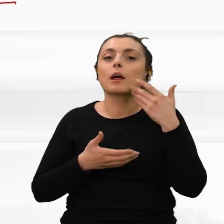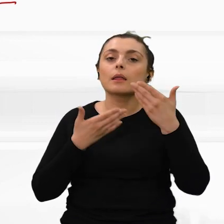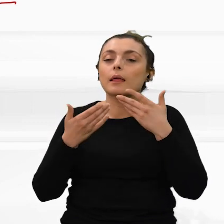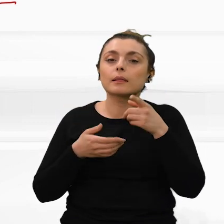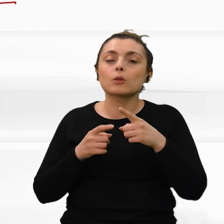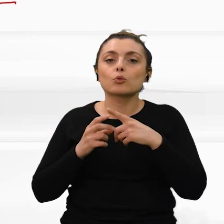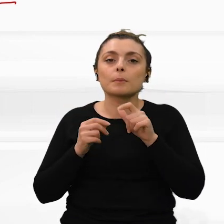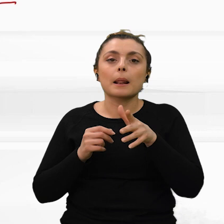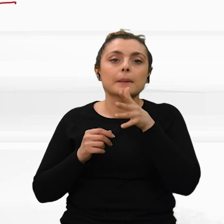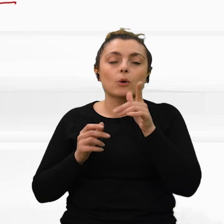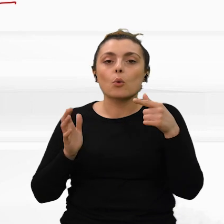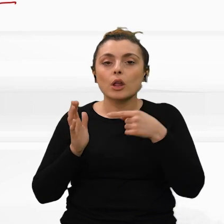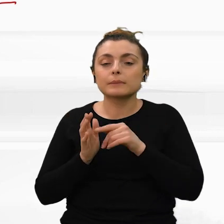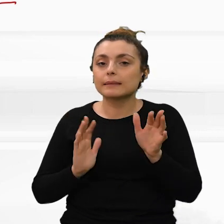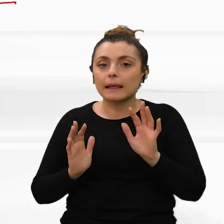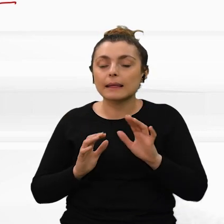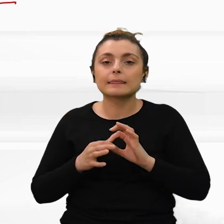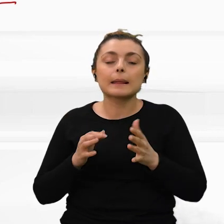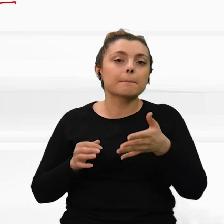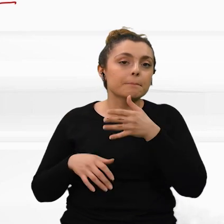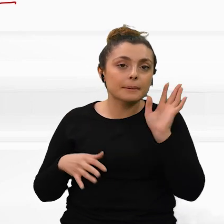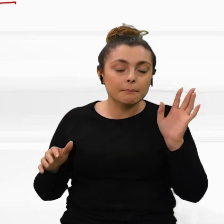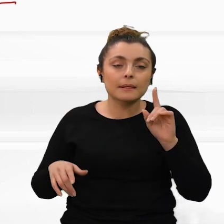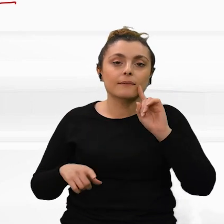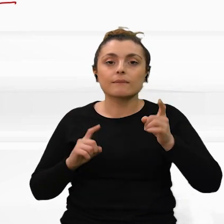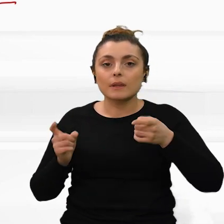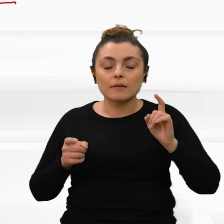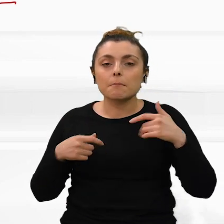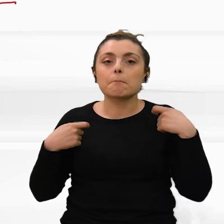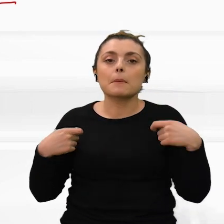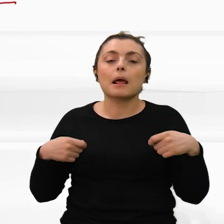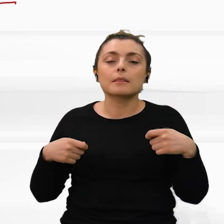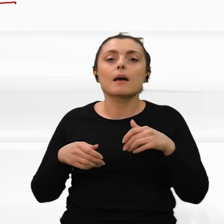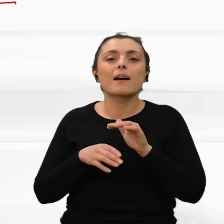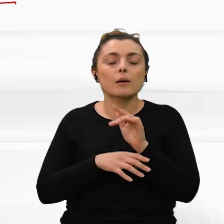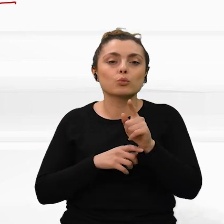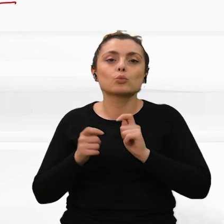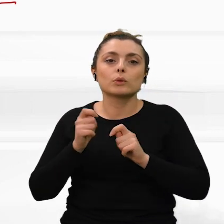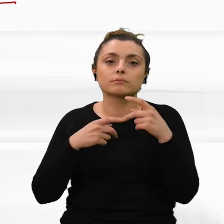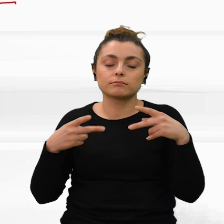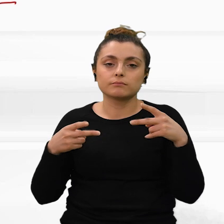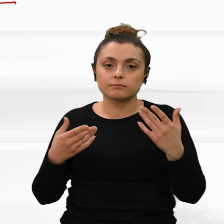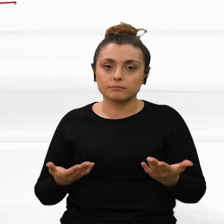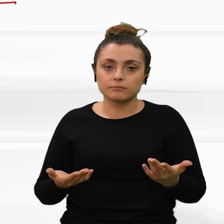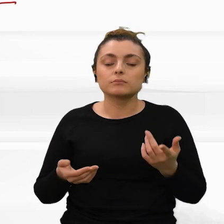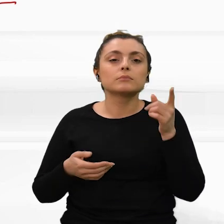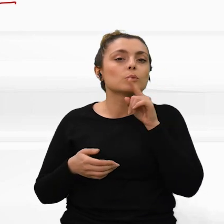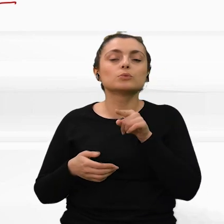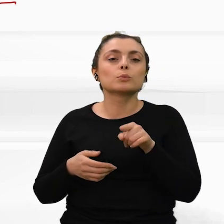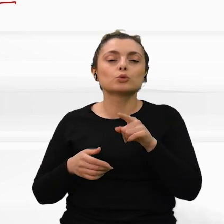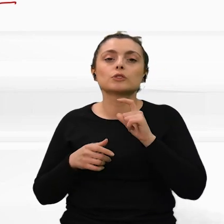parçada vurgulanan tünel bilgiye ulaşmak değil Neyi bilmediğinin farkına varıp pratik hayatta da bunu kullanabilmektir